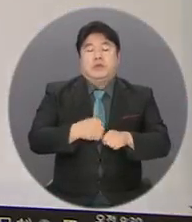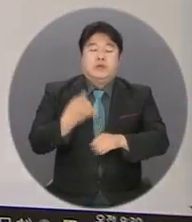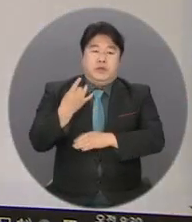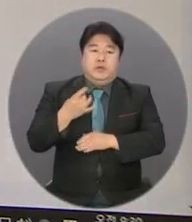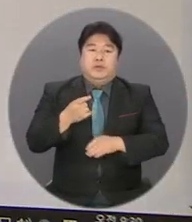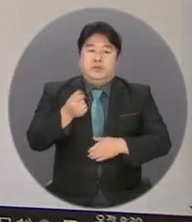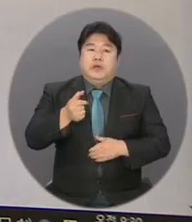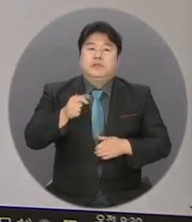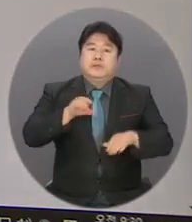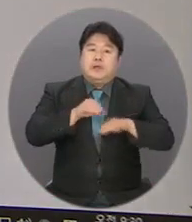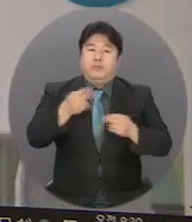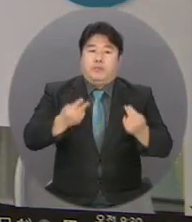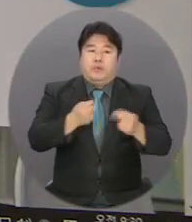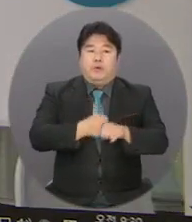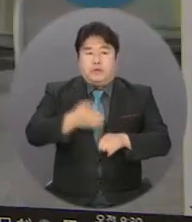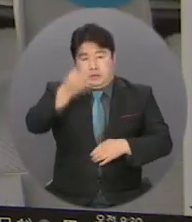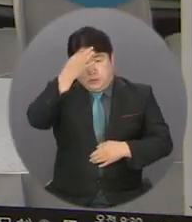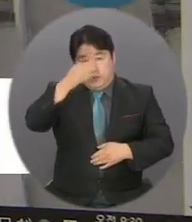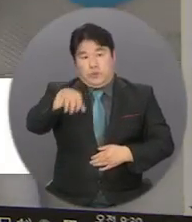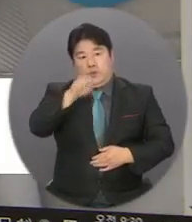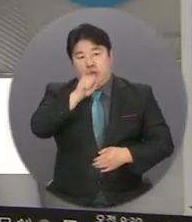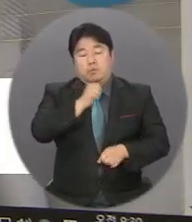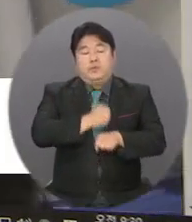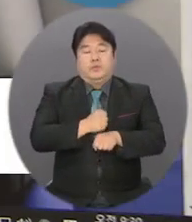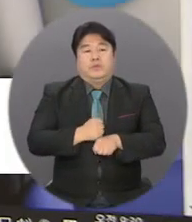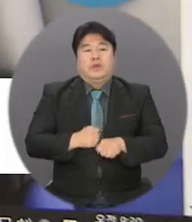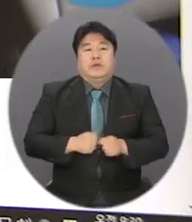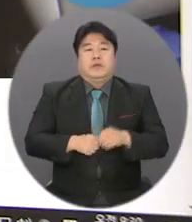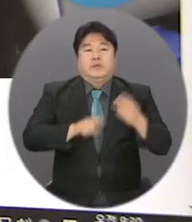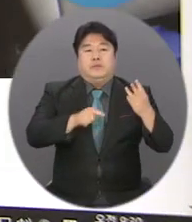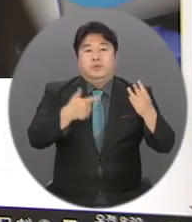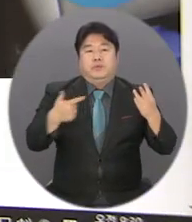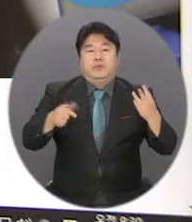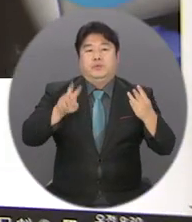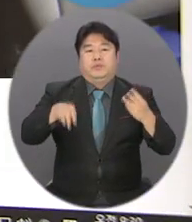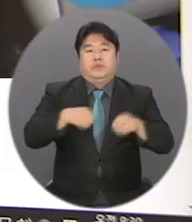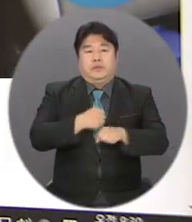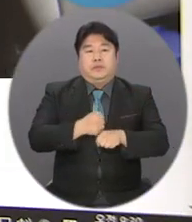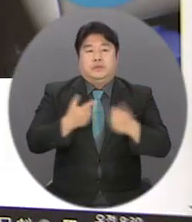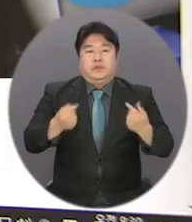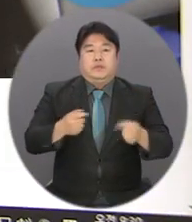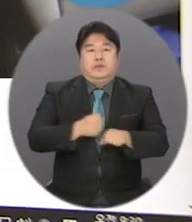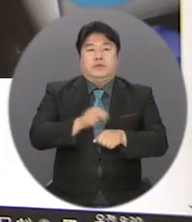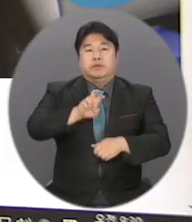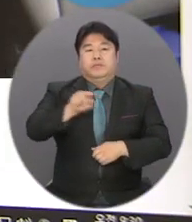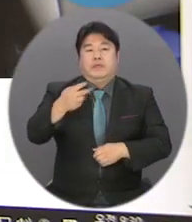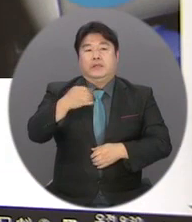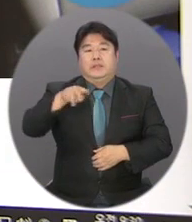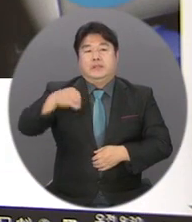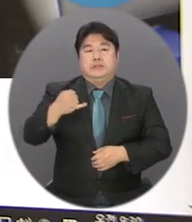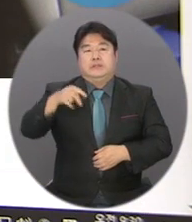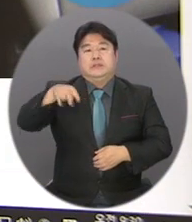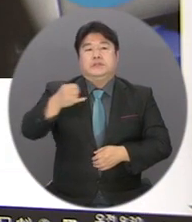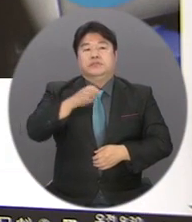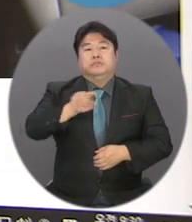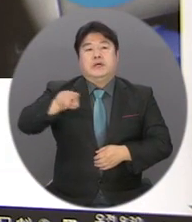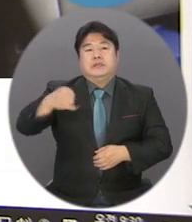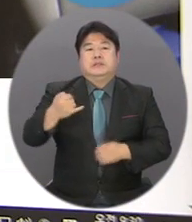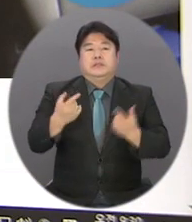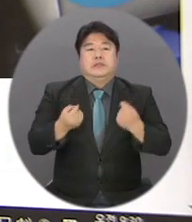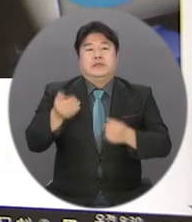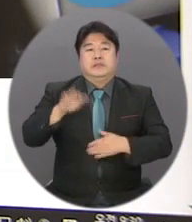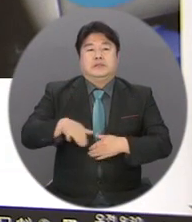뛰어난 성능을 자랑하고 있습니다 천장은 3.6m 로 동급 경차인 마티즈 스파크 와 같은 크기지만